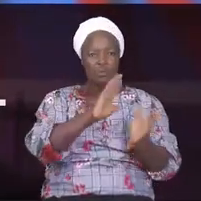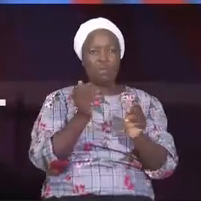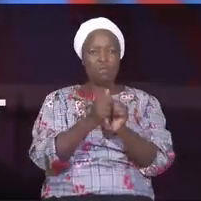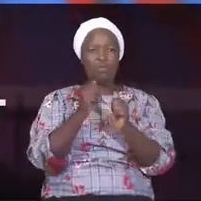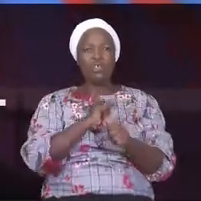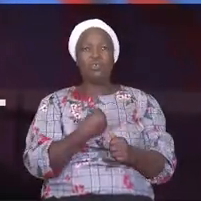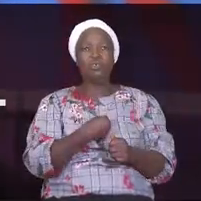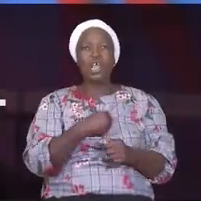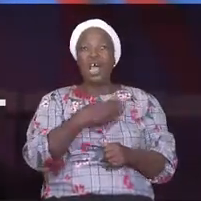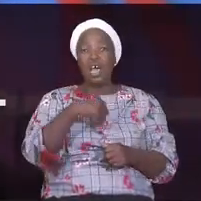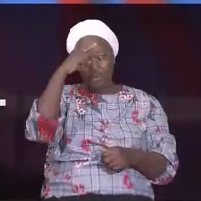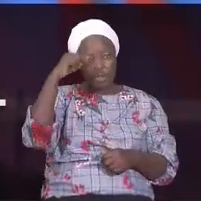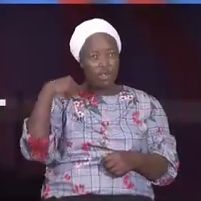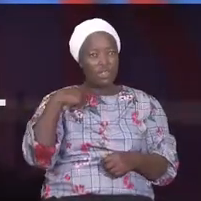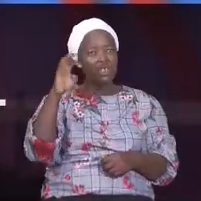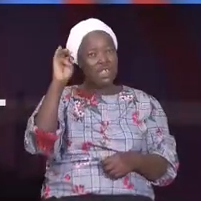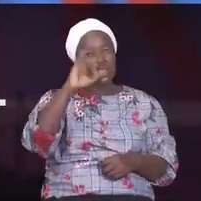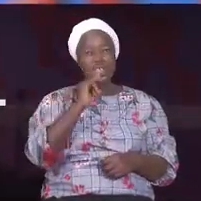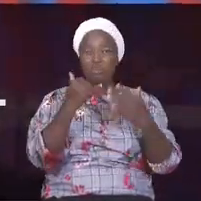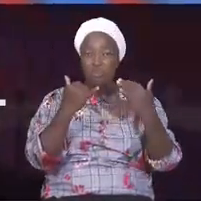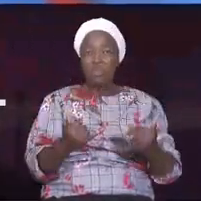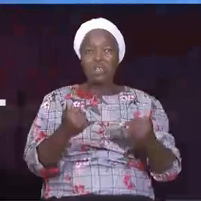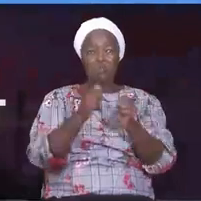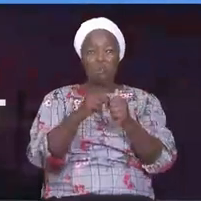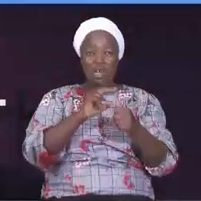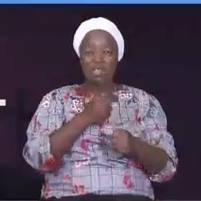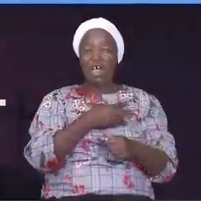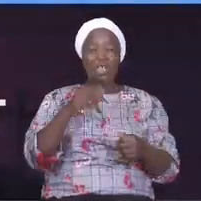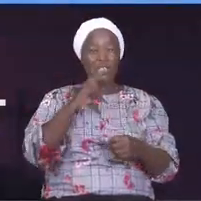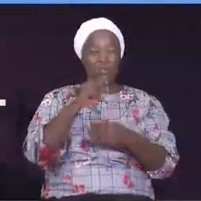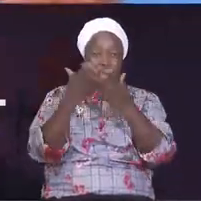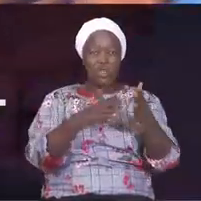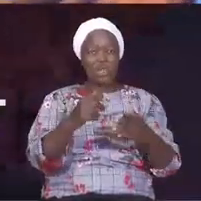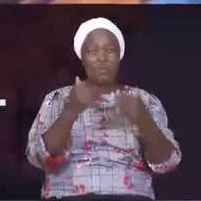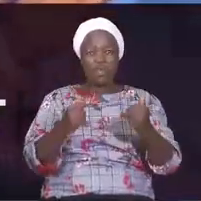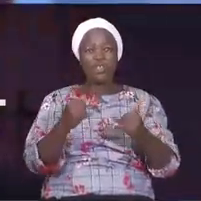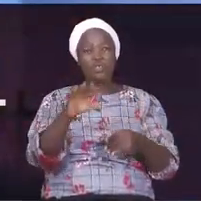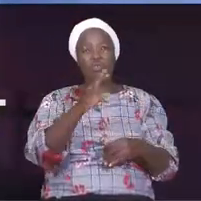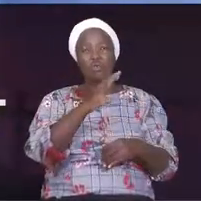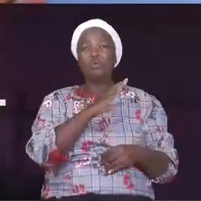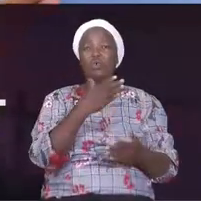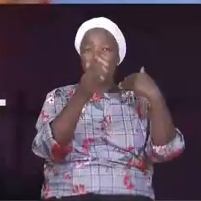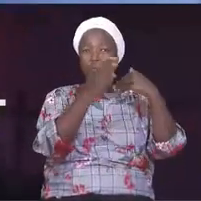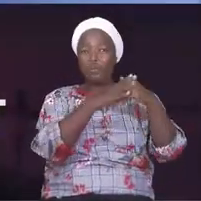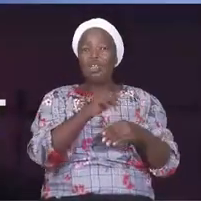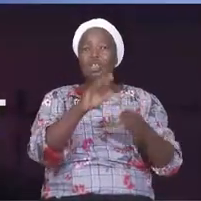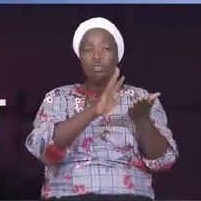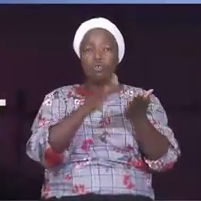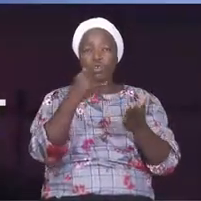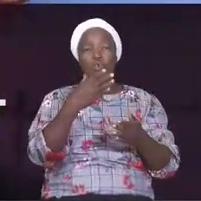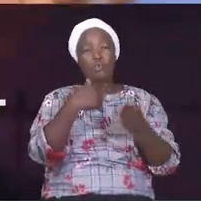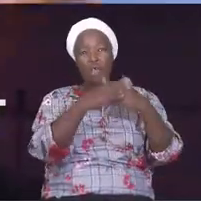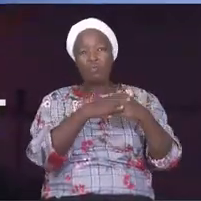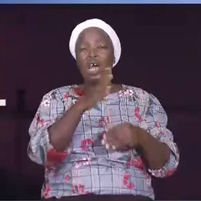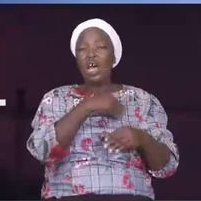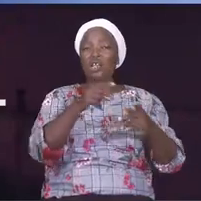Christ. Ça, il est présent avec nous. Et comme il est présent avec nous, il amène la